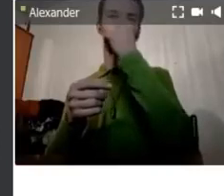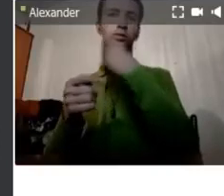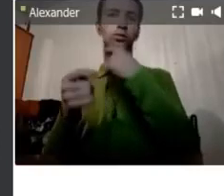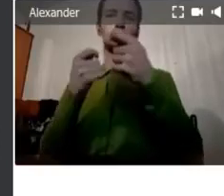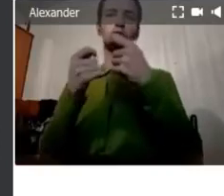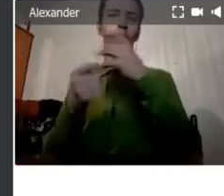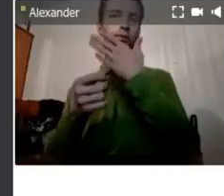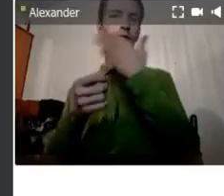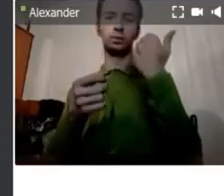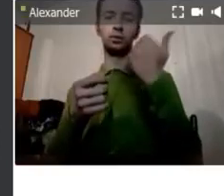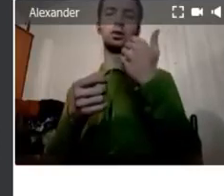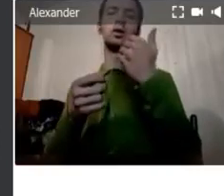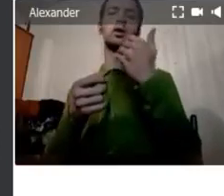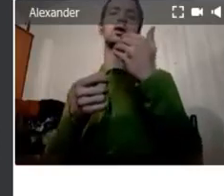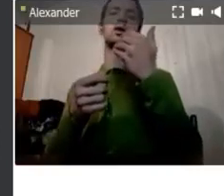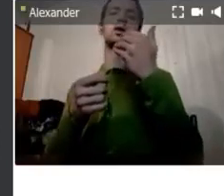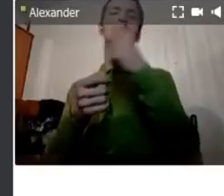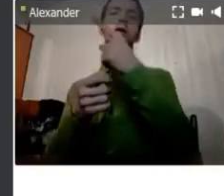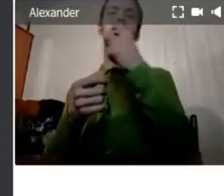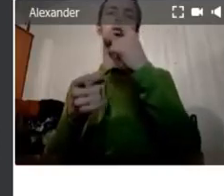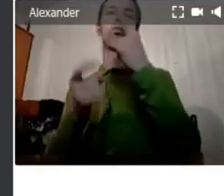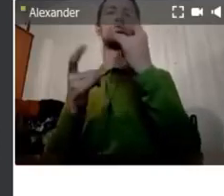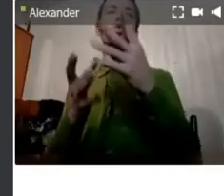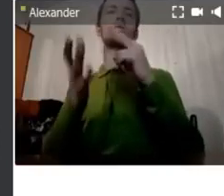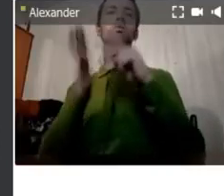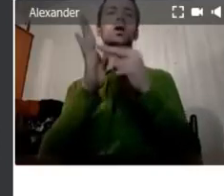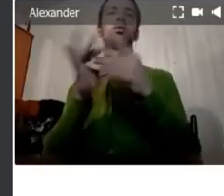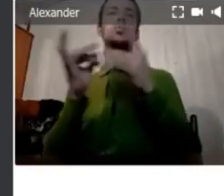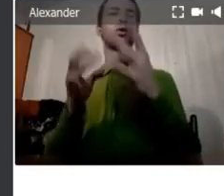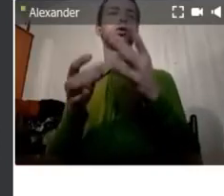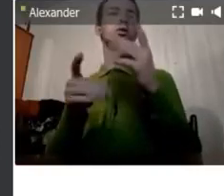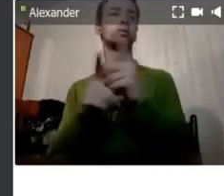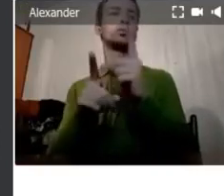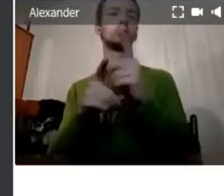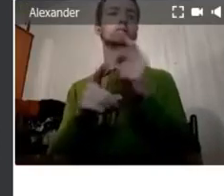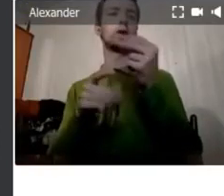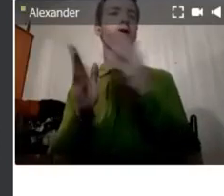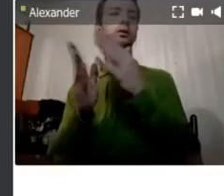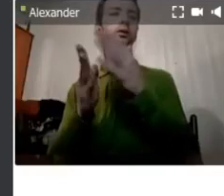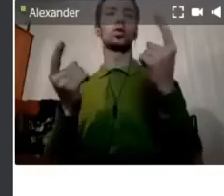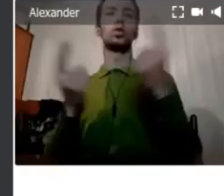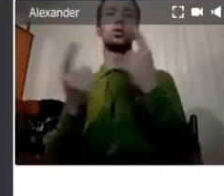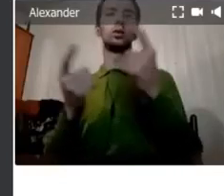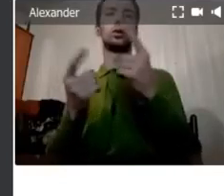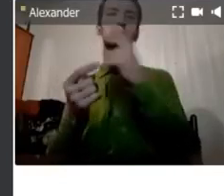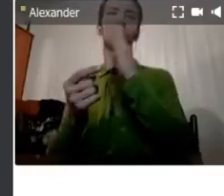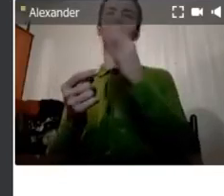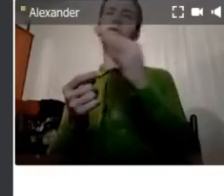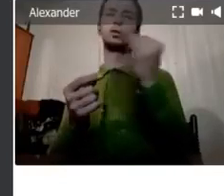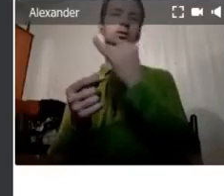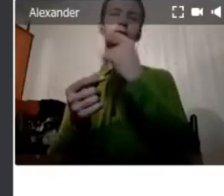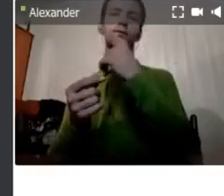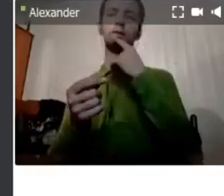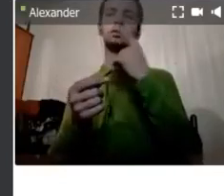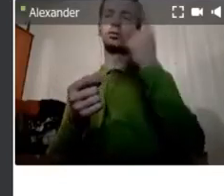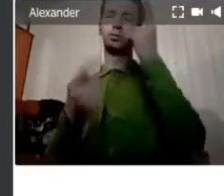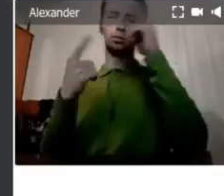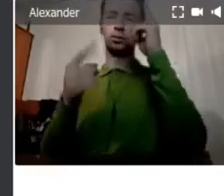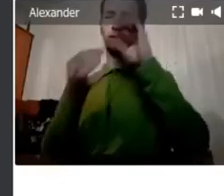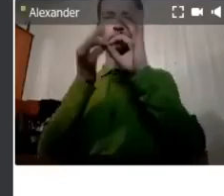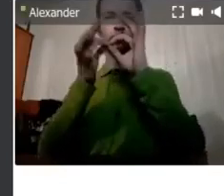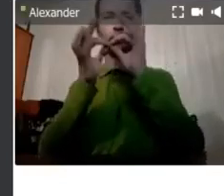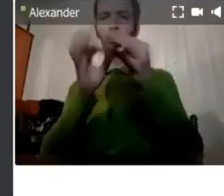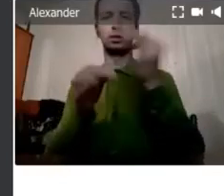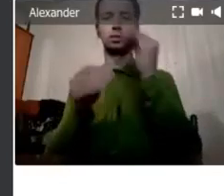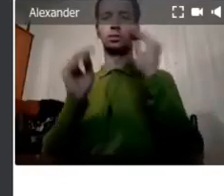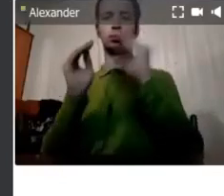Так, Татьяна, все интересно, замечательно, но главное обучение, как приглашать людей. Значит, по поводу обучения Марк уже сказал, что